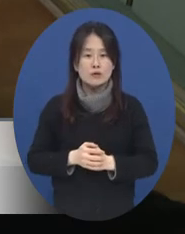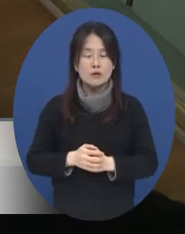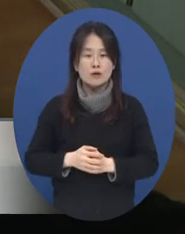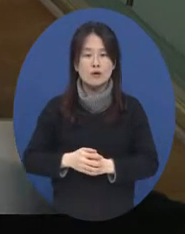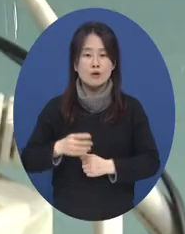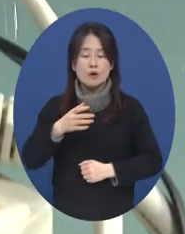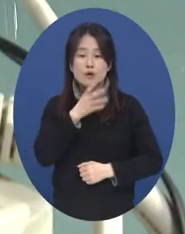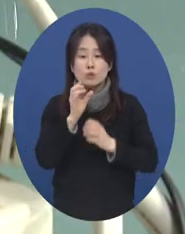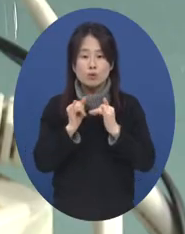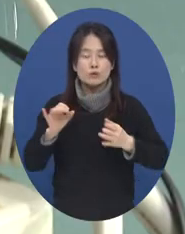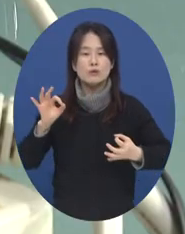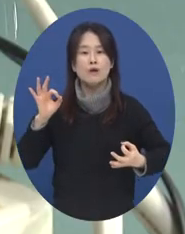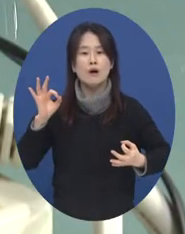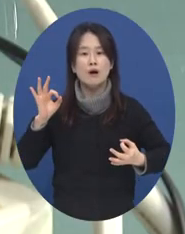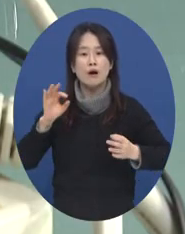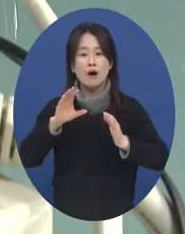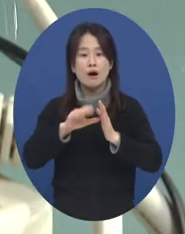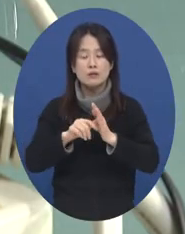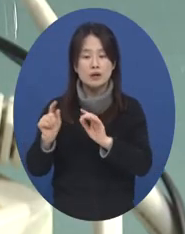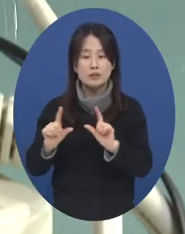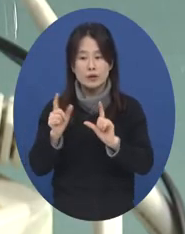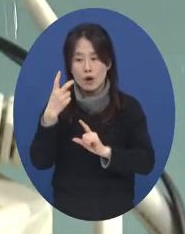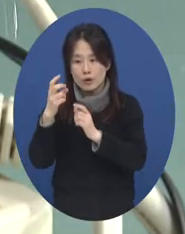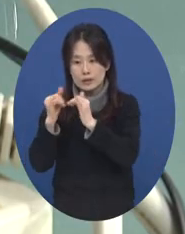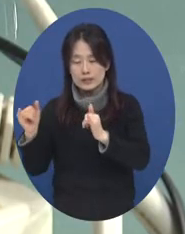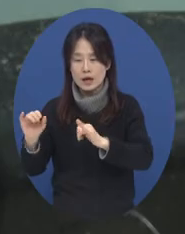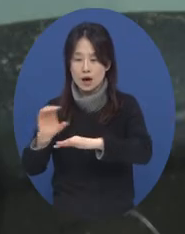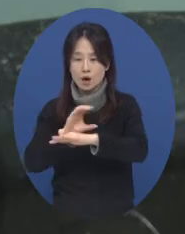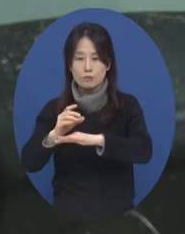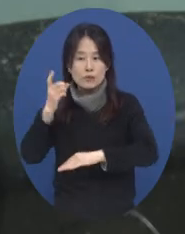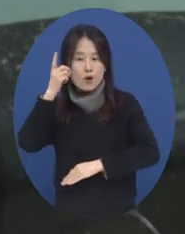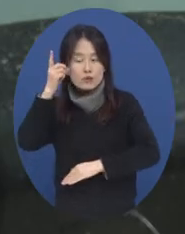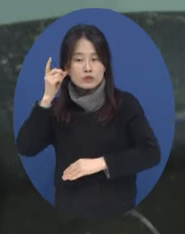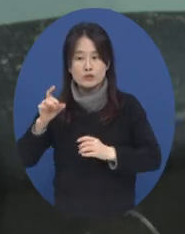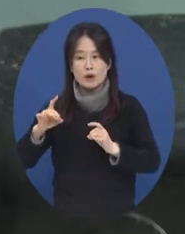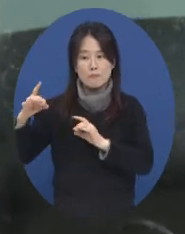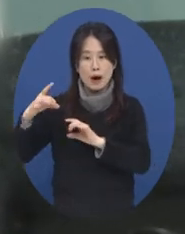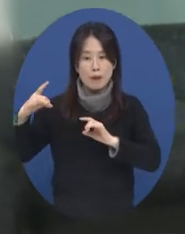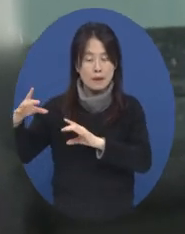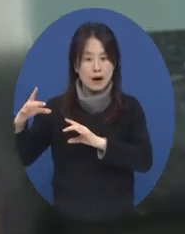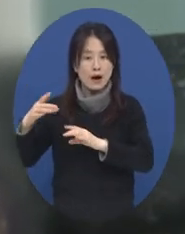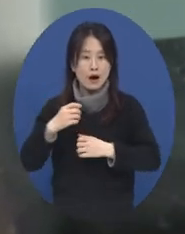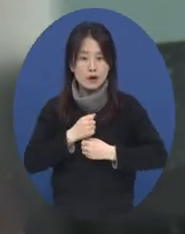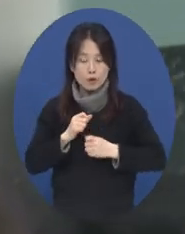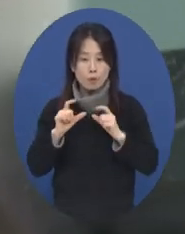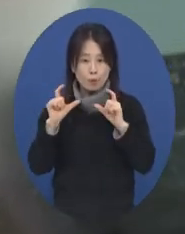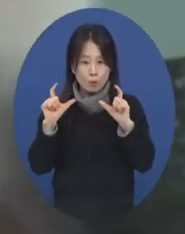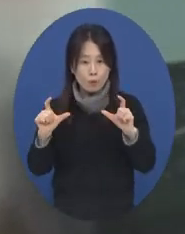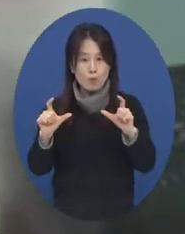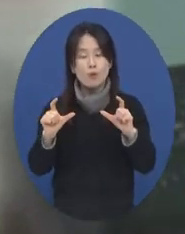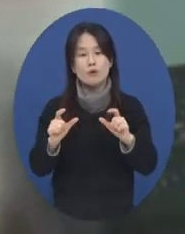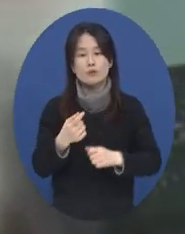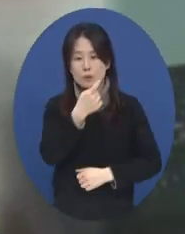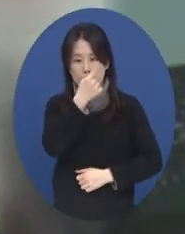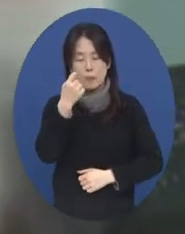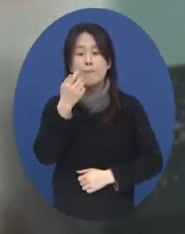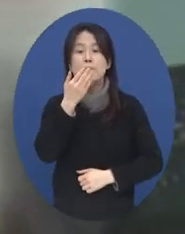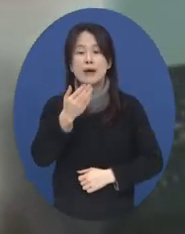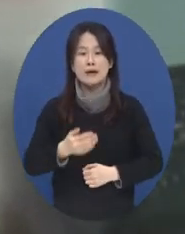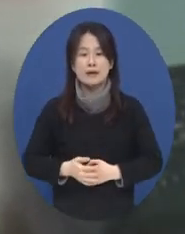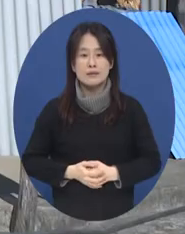움직임이 없을 경우 생활 갈리 사에 컴퓨터나 휴대전화 로 경고 알리미가 안전 여부를 바로 확인